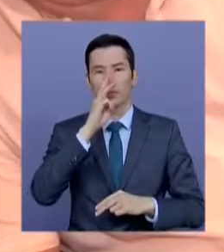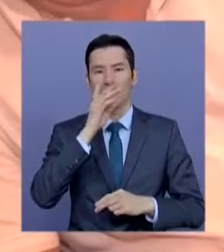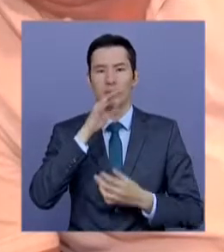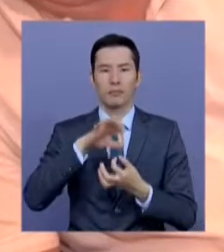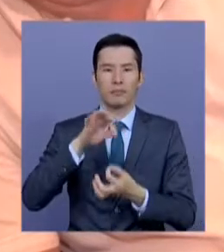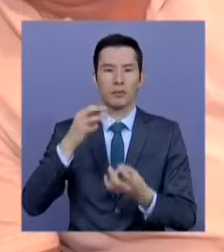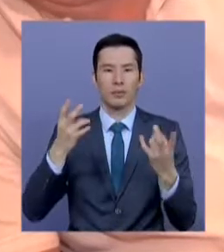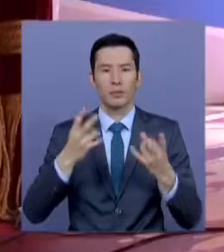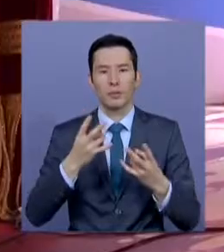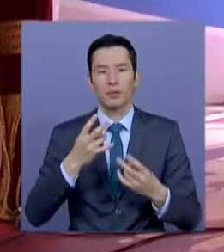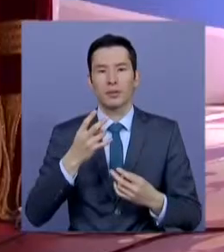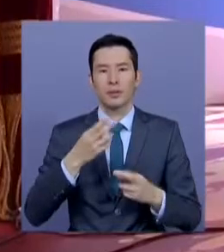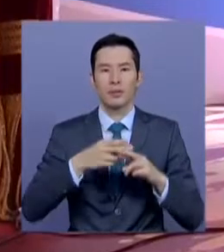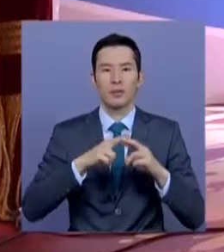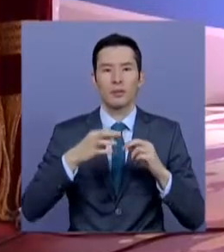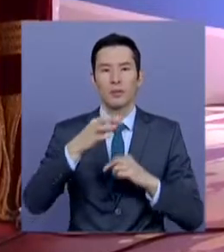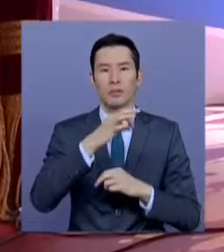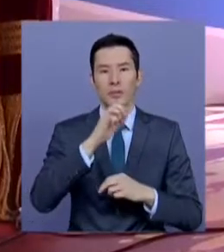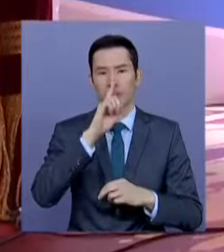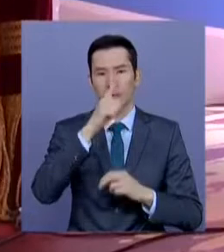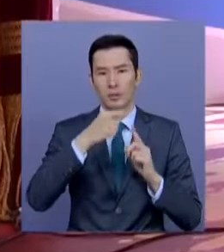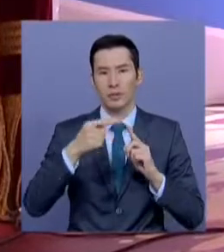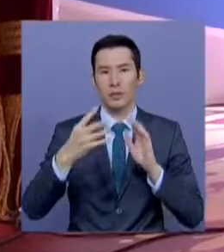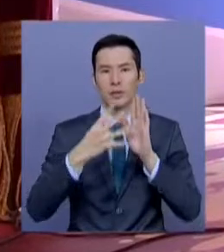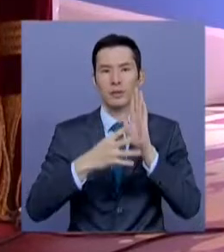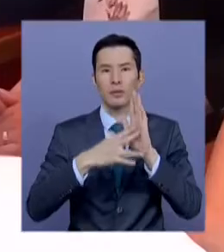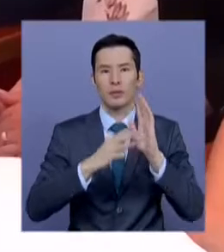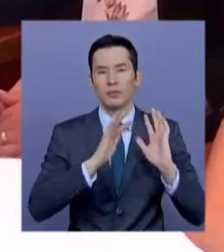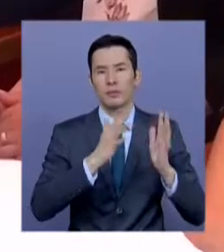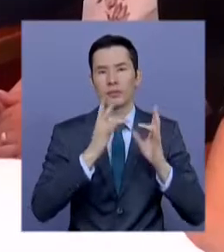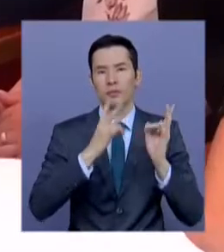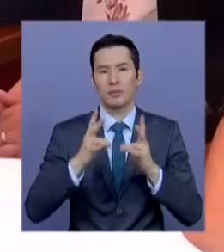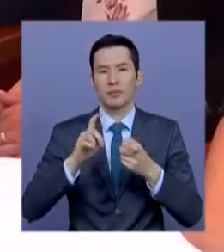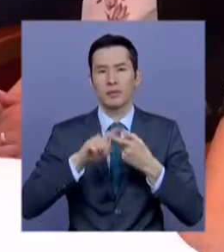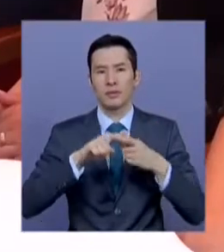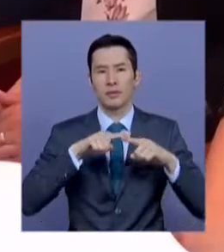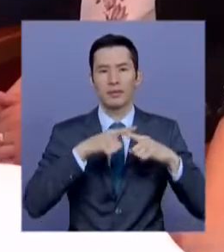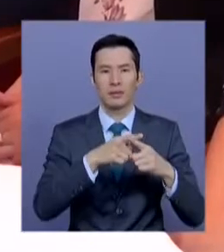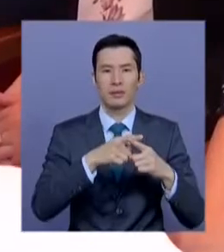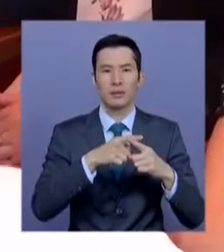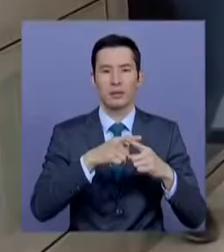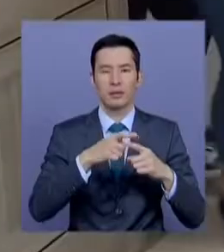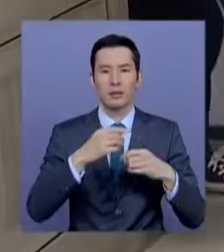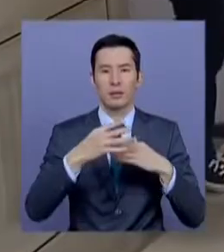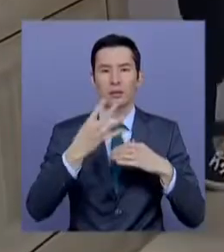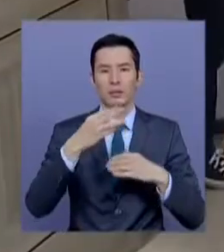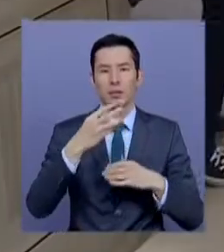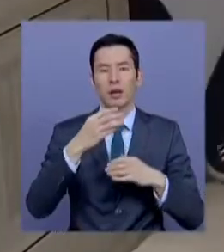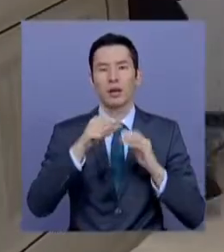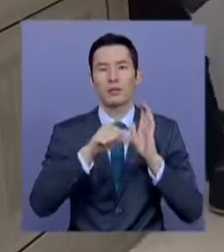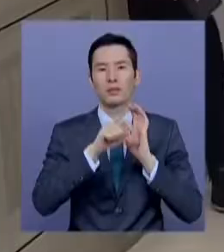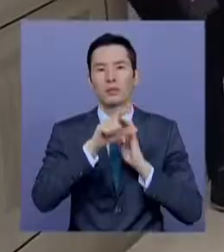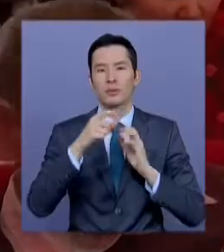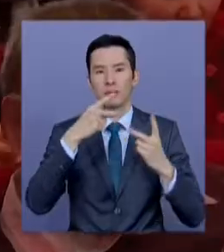қауіпсіздікті қадағалау. Облыста соңғы бір жылда 90-нан аса жазатайым жағдай болып, 43 адам жарақаттанса, 6 адам көз жұмған